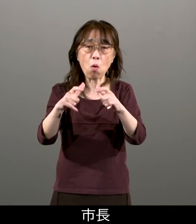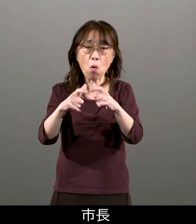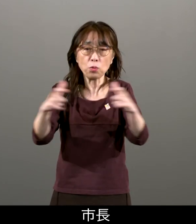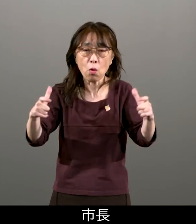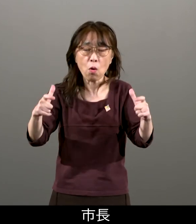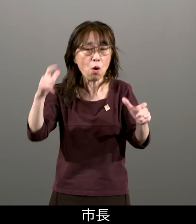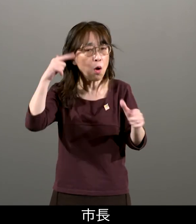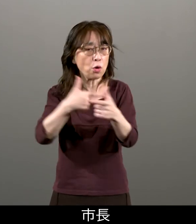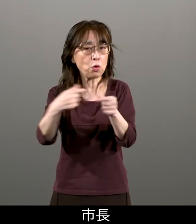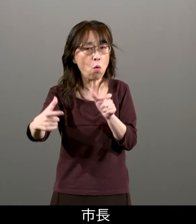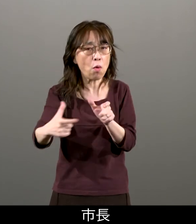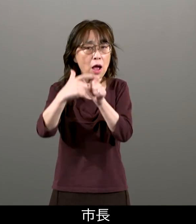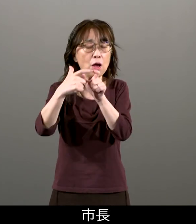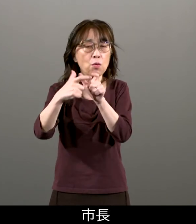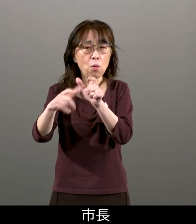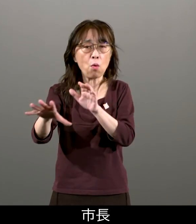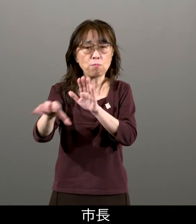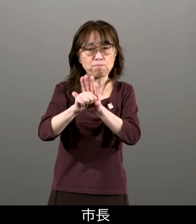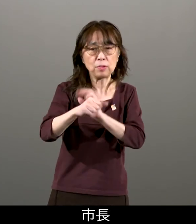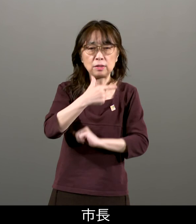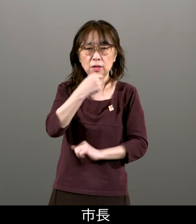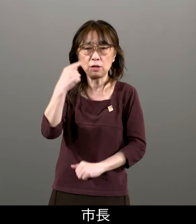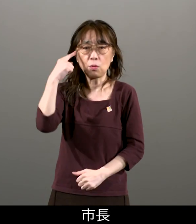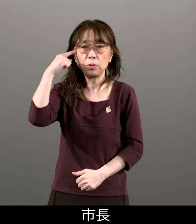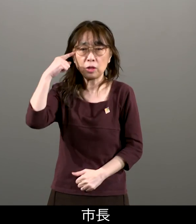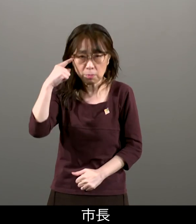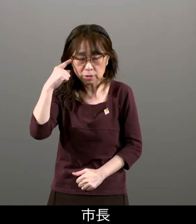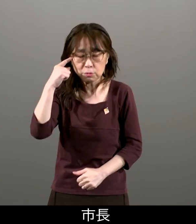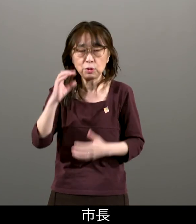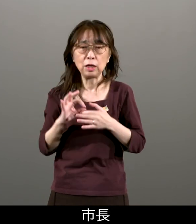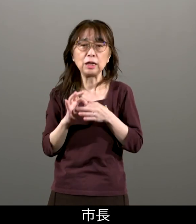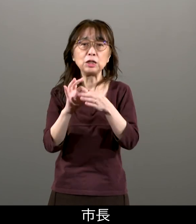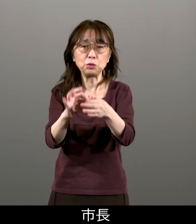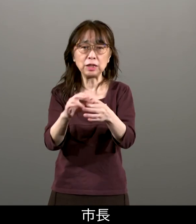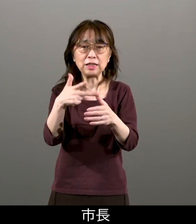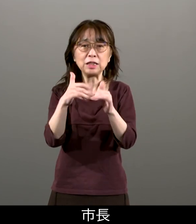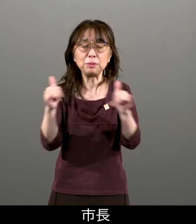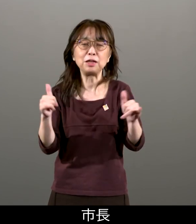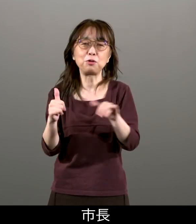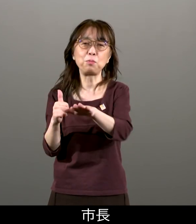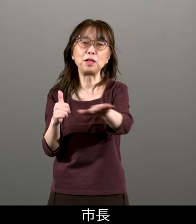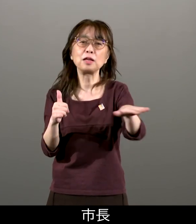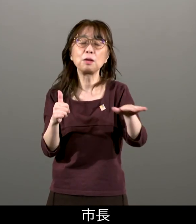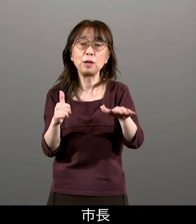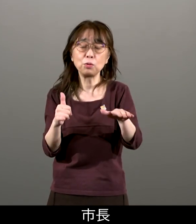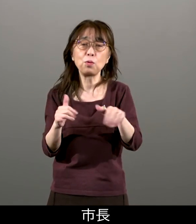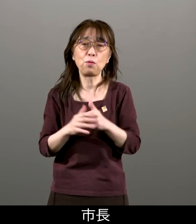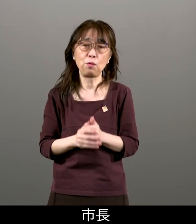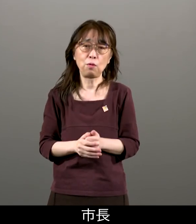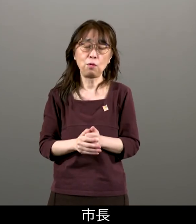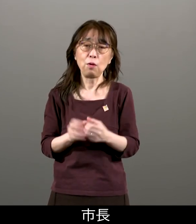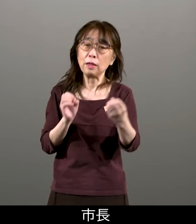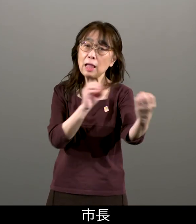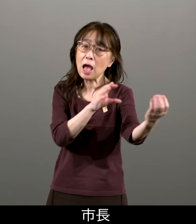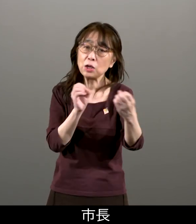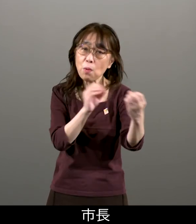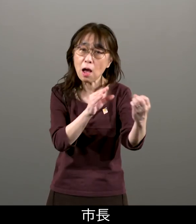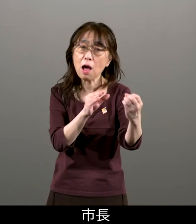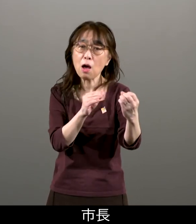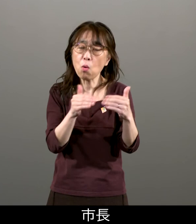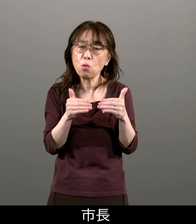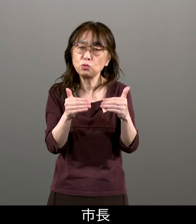まいりたいと考えております。引き続き市民の皆様とのですね、対話を進め